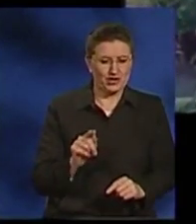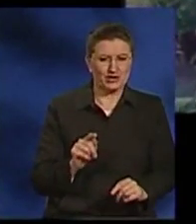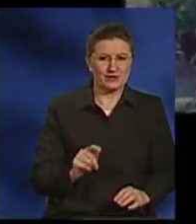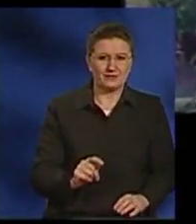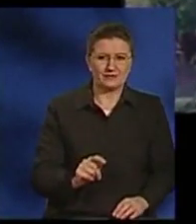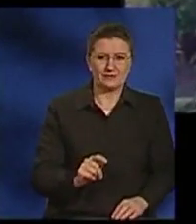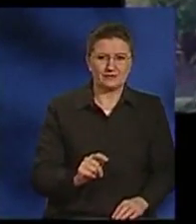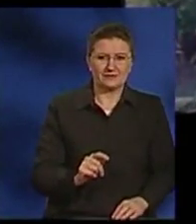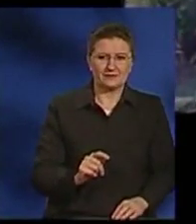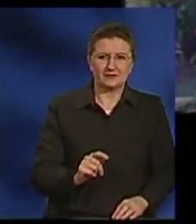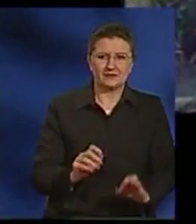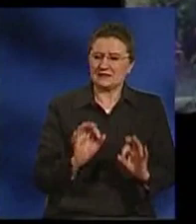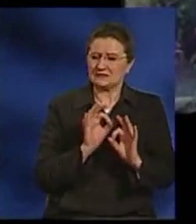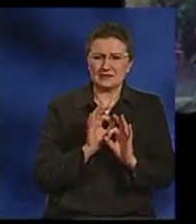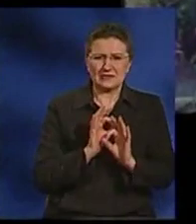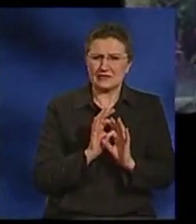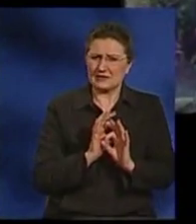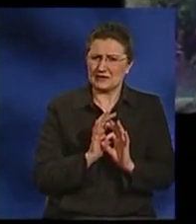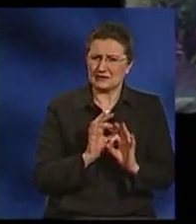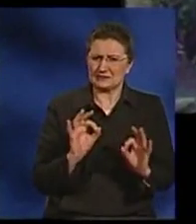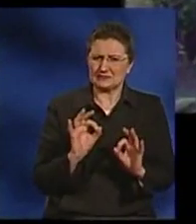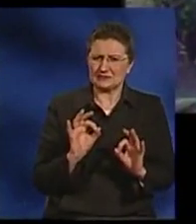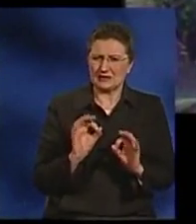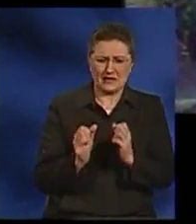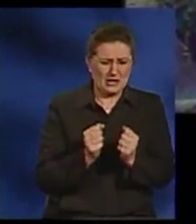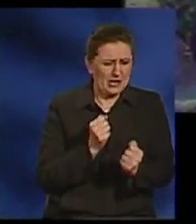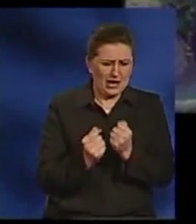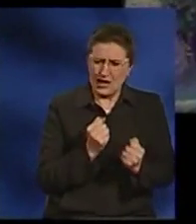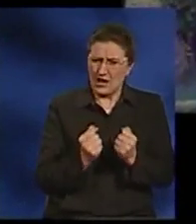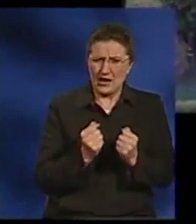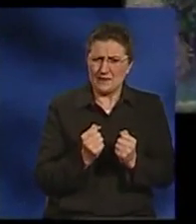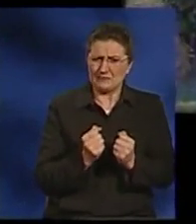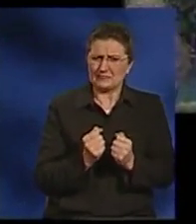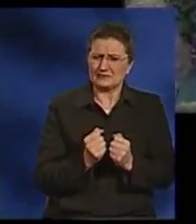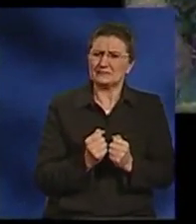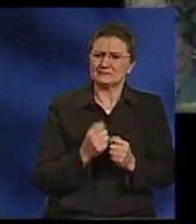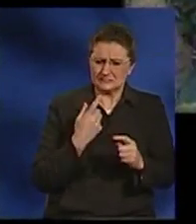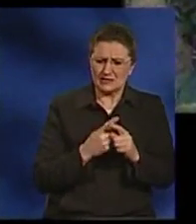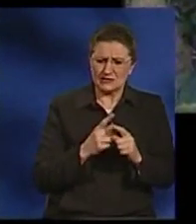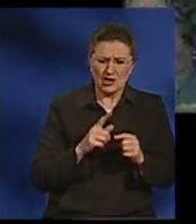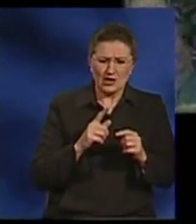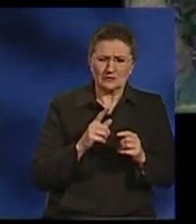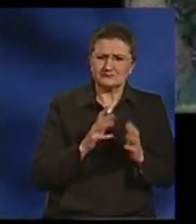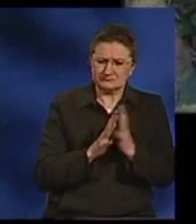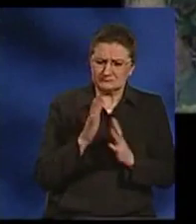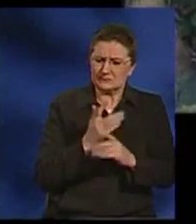О-хо-хо-хо. О, какие они крепкие. Господин Зордок считает эти корешки